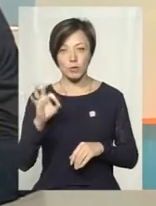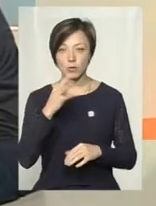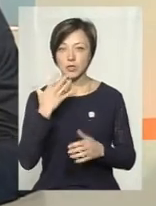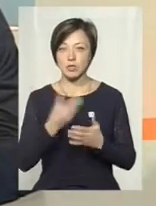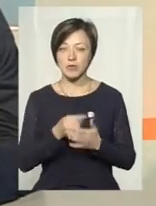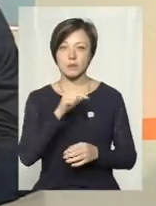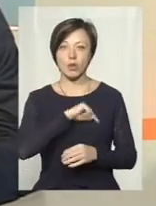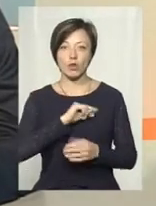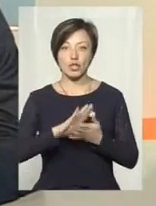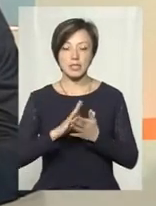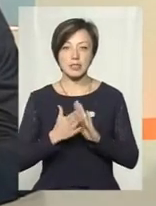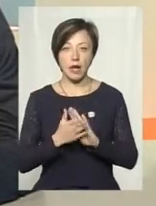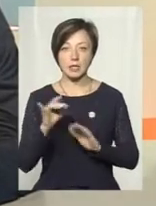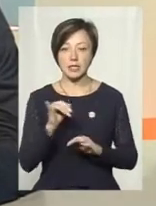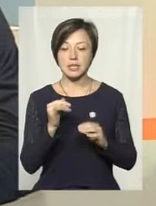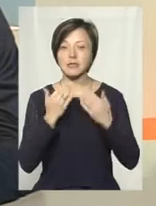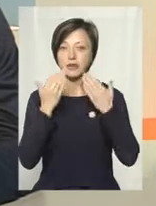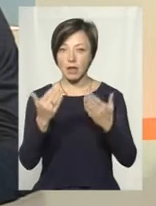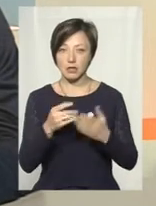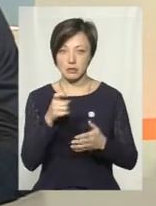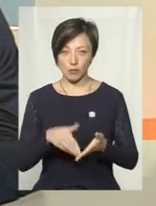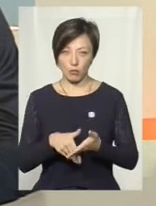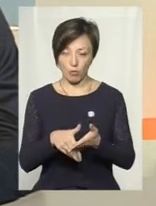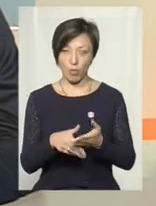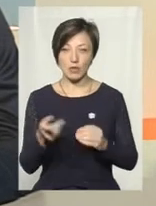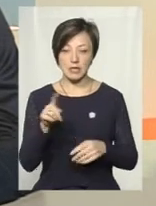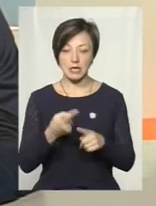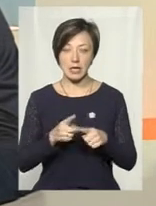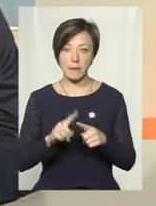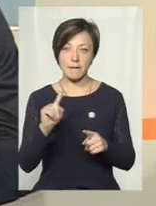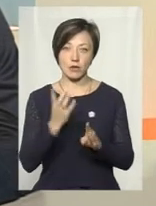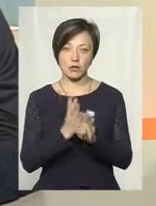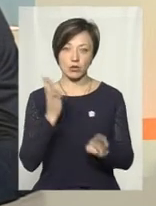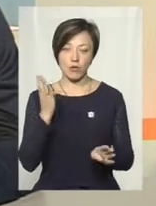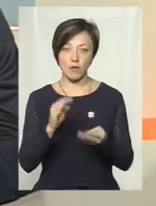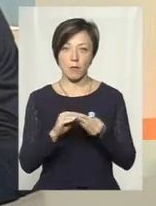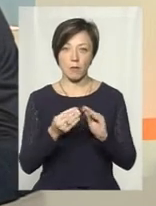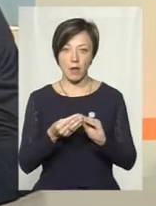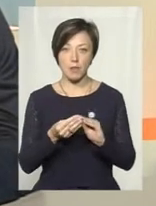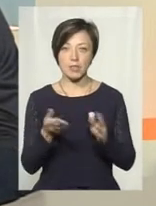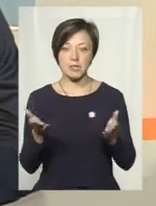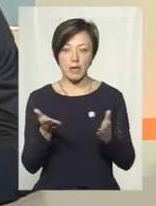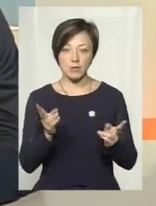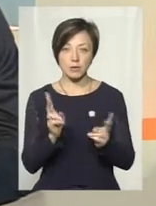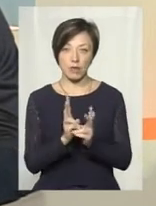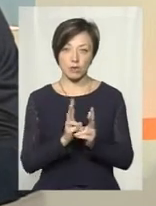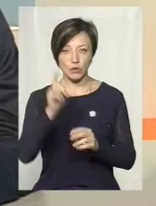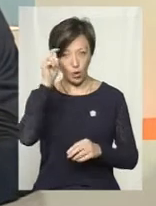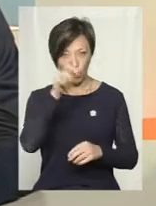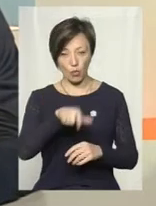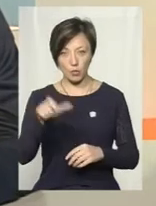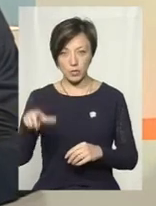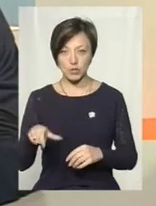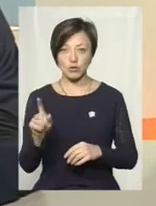свій психологічний стан і звертатися за допомогою. Тому це є першочергові якісь такі проблеми, з якими стикаються хлопці,